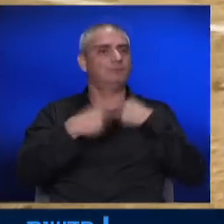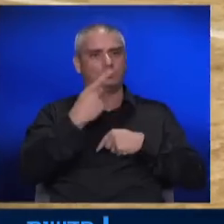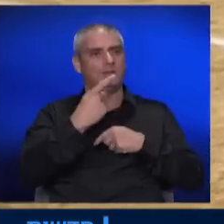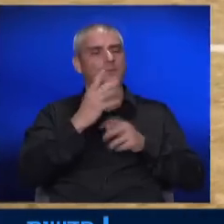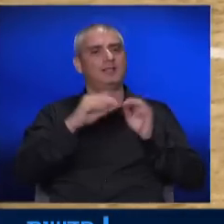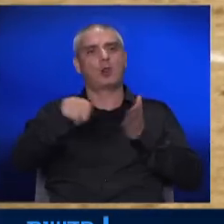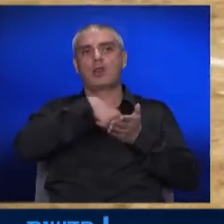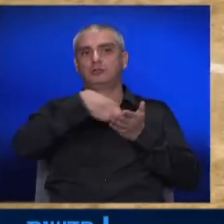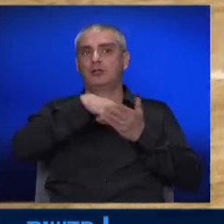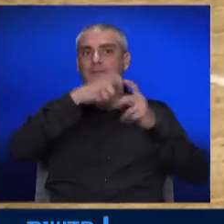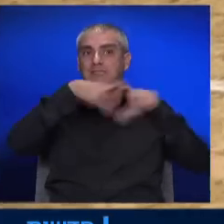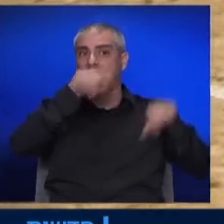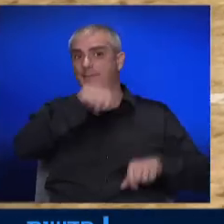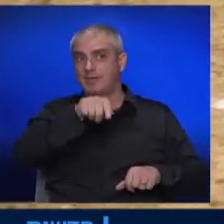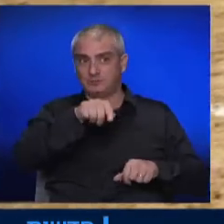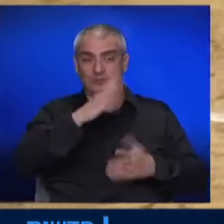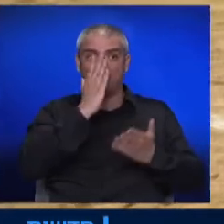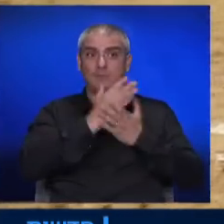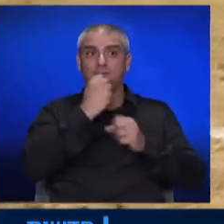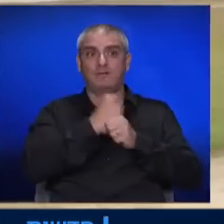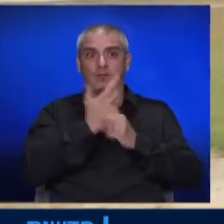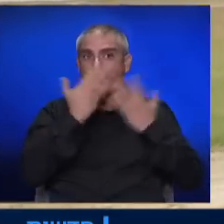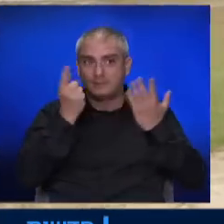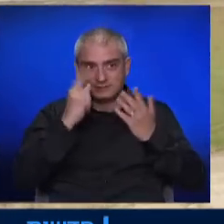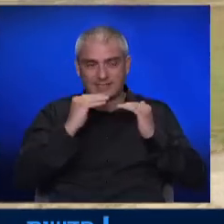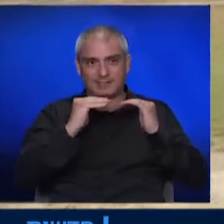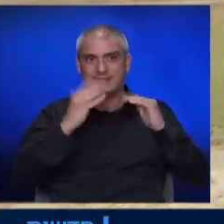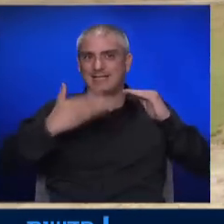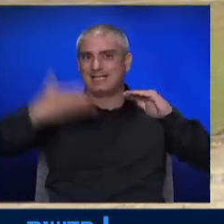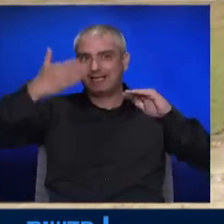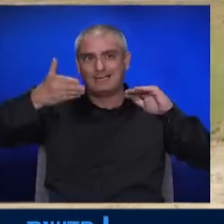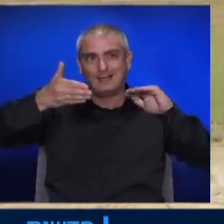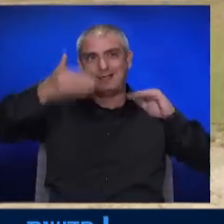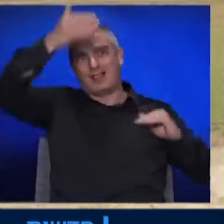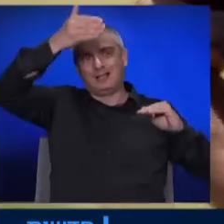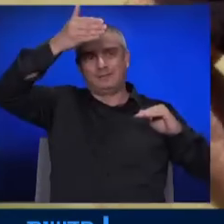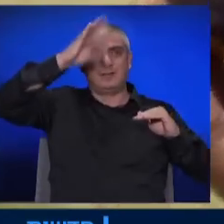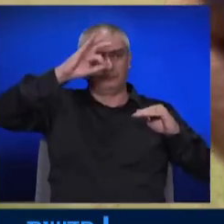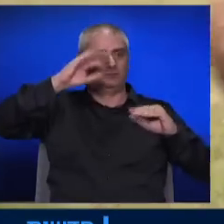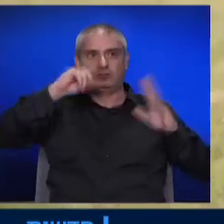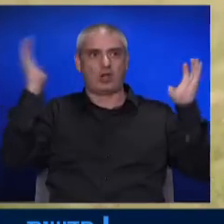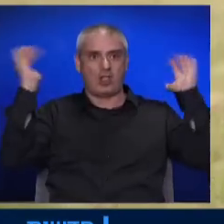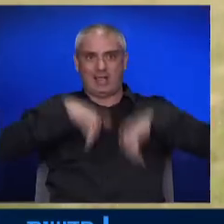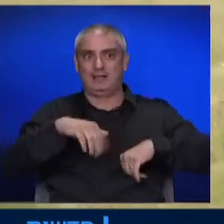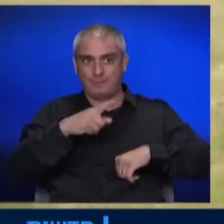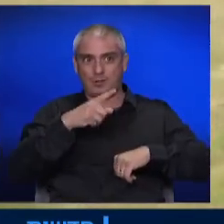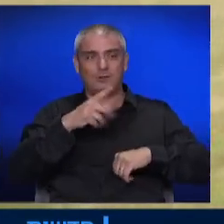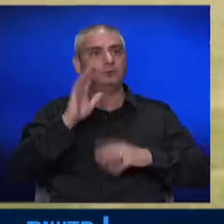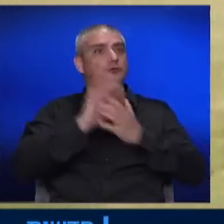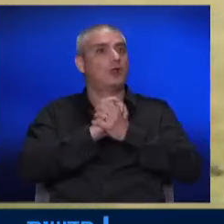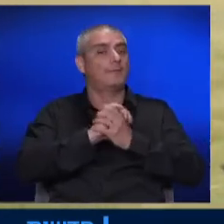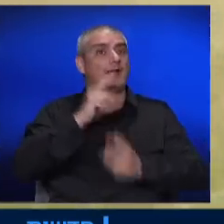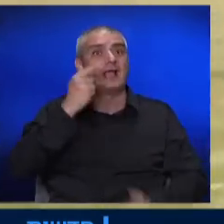המגרש הזה, ובאמצע העבודה התברר שצריך להגביה את הקיר, כדי שהעסק לא יתמוטט. שלום, גדי?